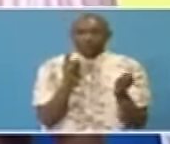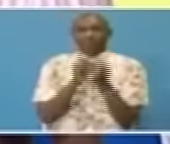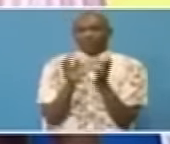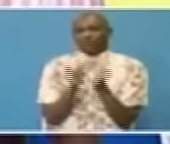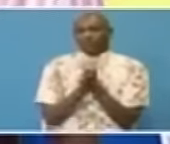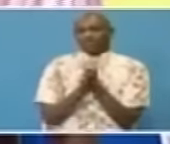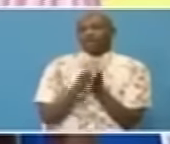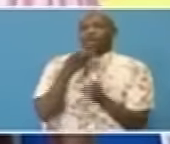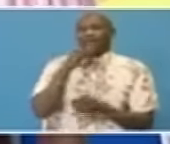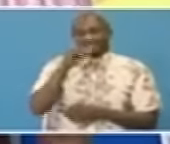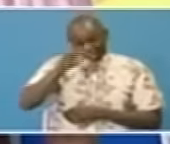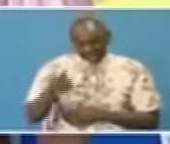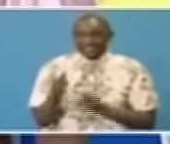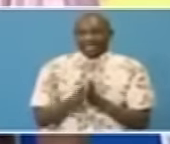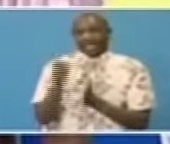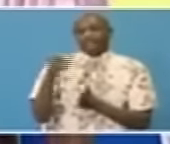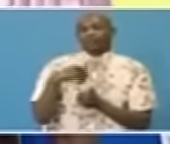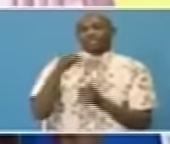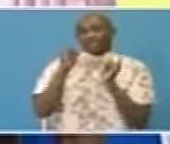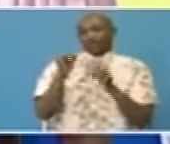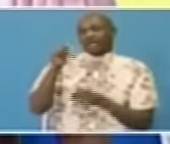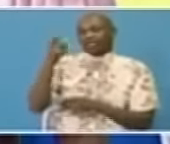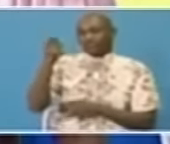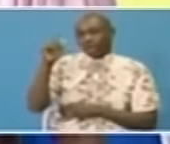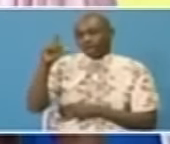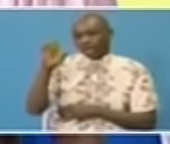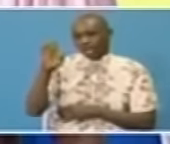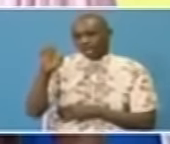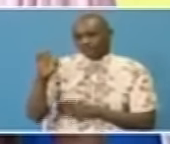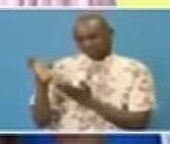mwisho Norwich watamenyana na Newcastle.